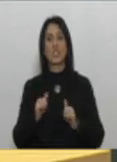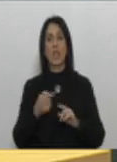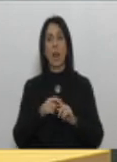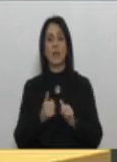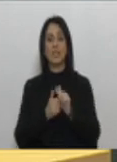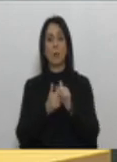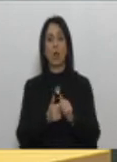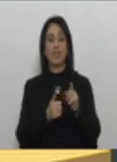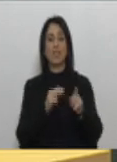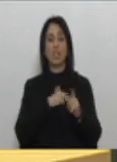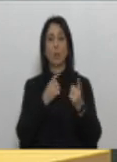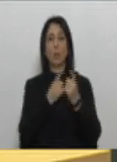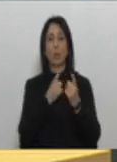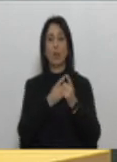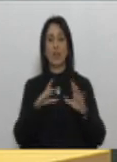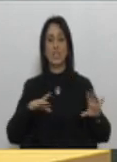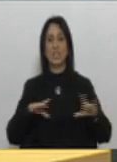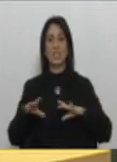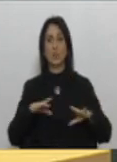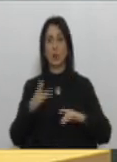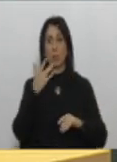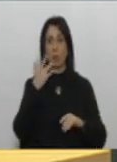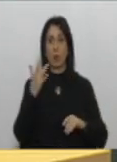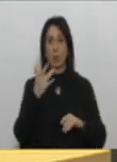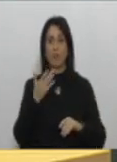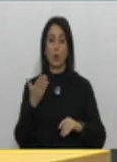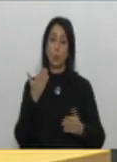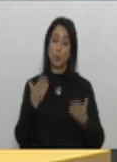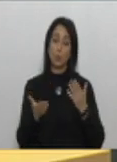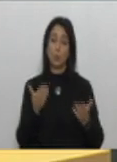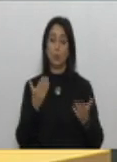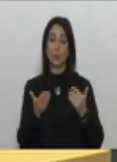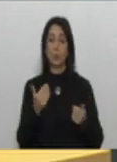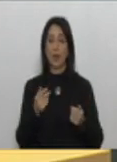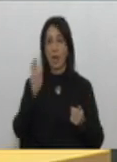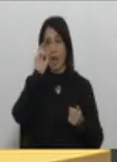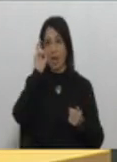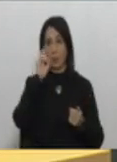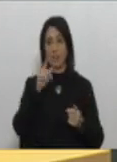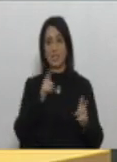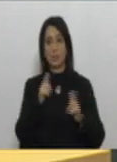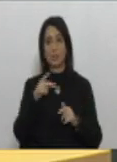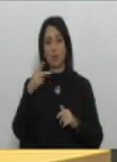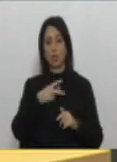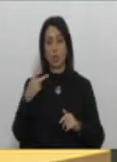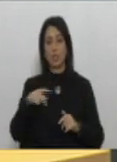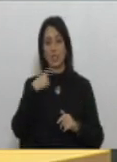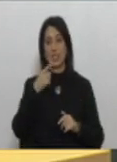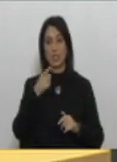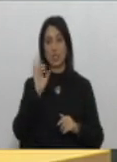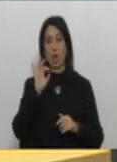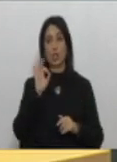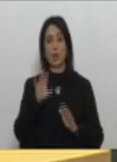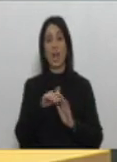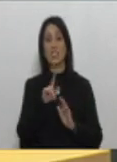მოყვა თქვენი კოლეგების სპეკულაციები პოლიტიკური, რომ თურმე ხელისუფლება ემზადებოდა 2020 წლის